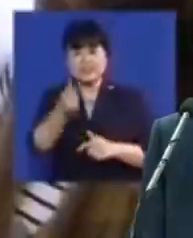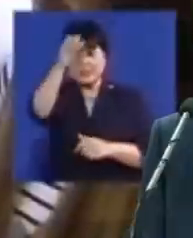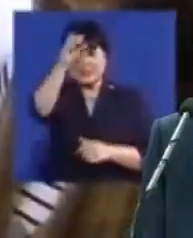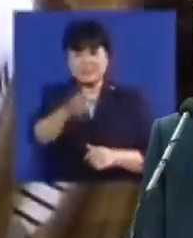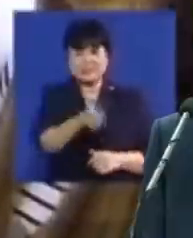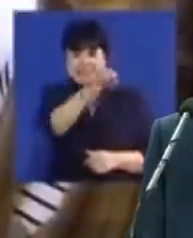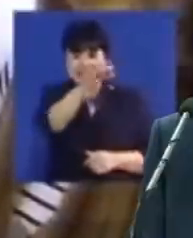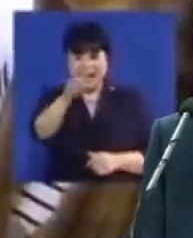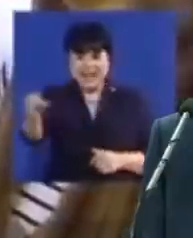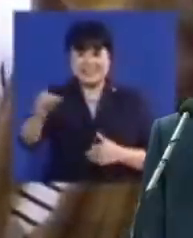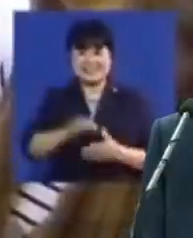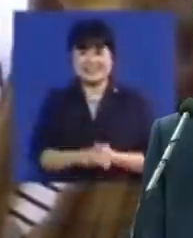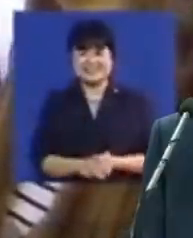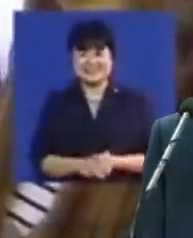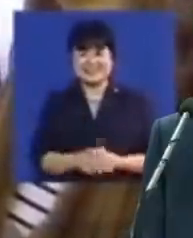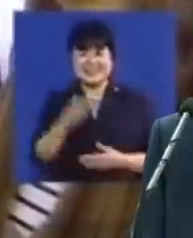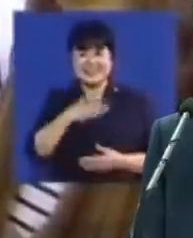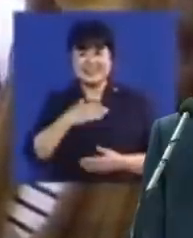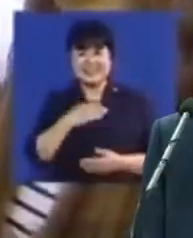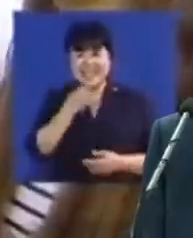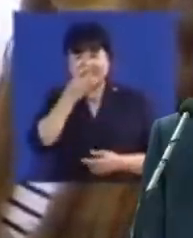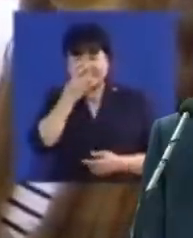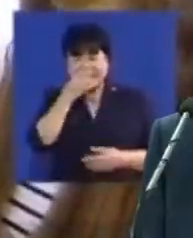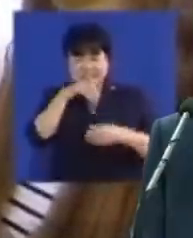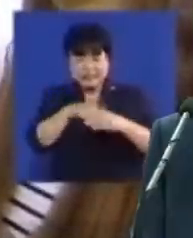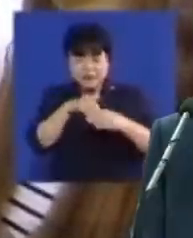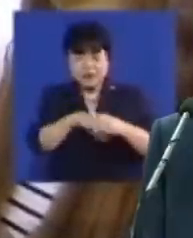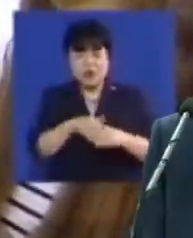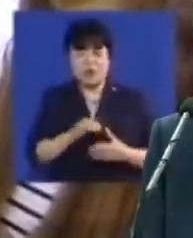십자가를 내 종자 씨앗으로